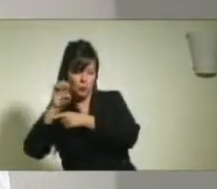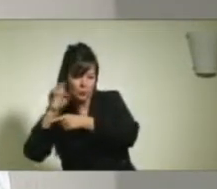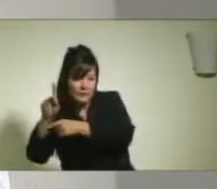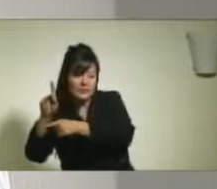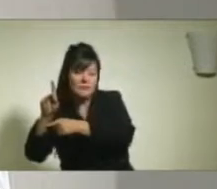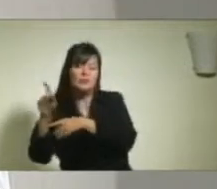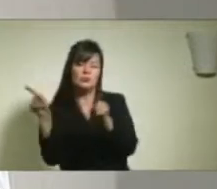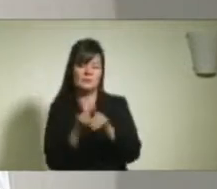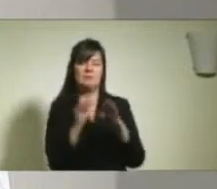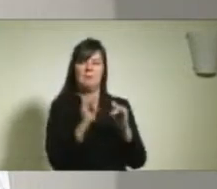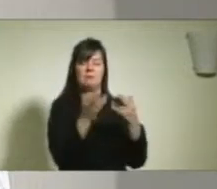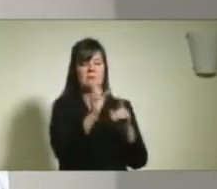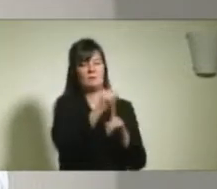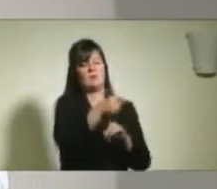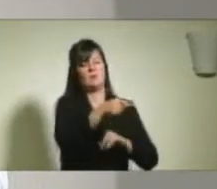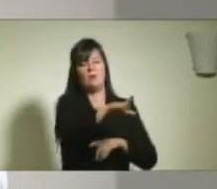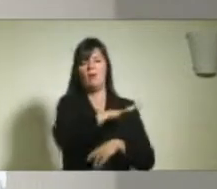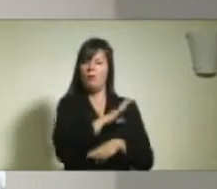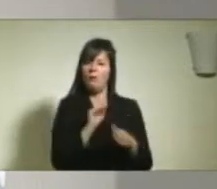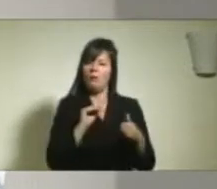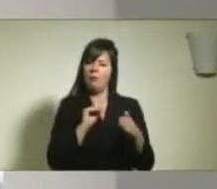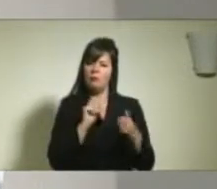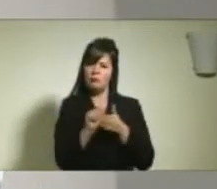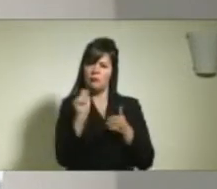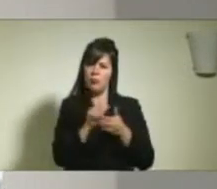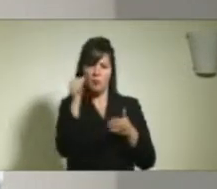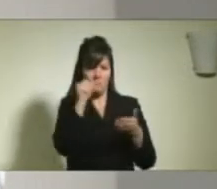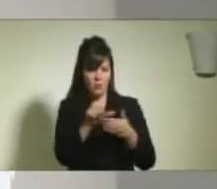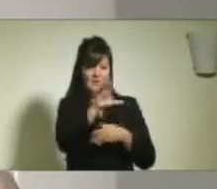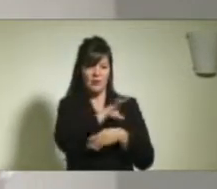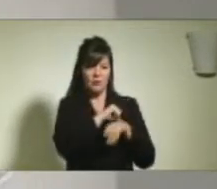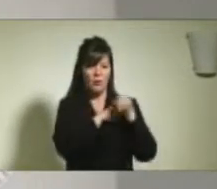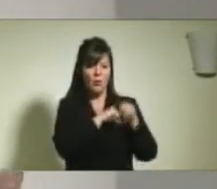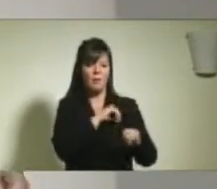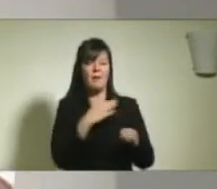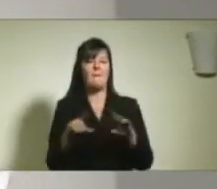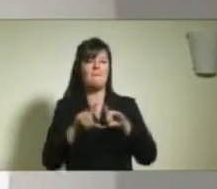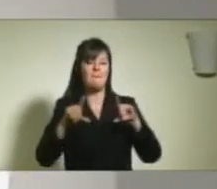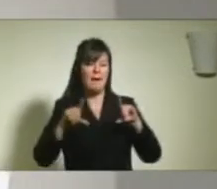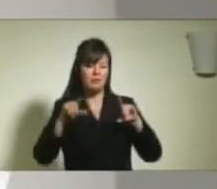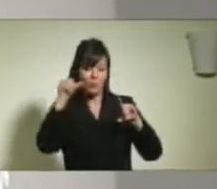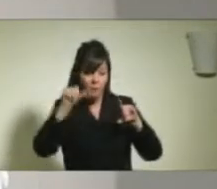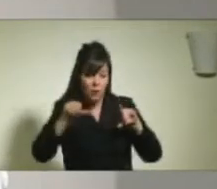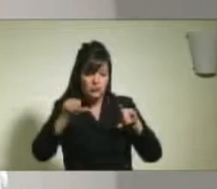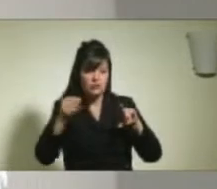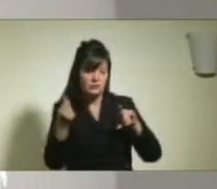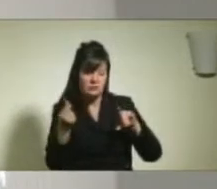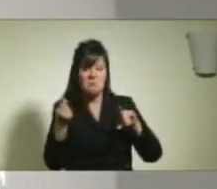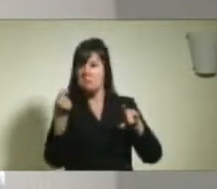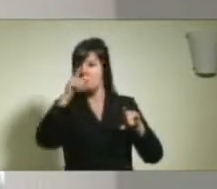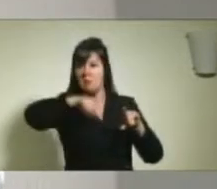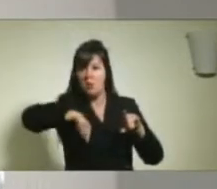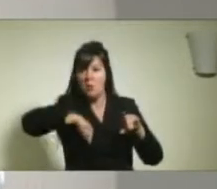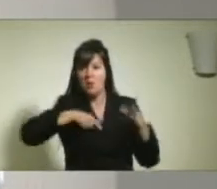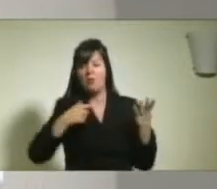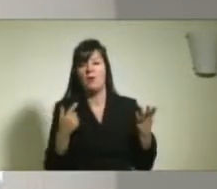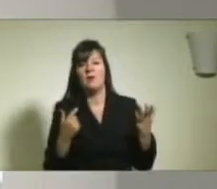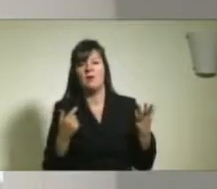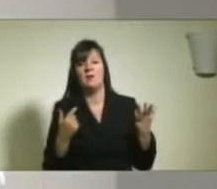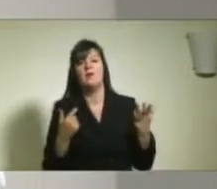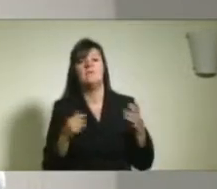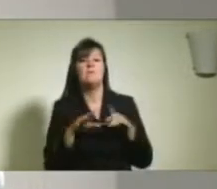elle m'a dit bon, ils ont le bureau de poste, mais on ne peut pas s'occuper de mandat poste, on ne peut pas s'occuper